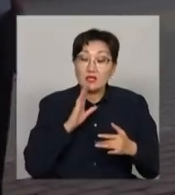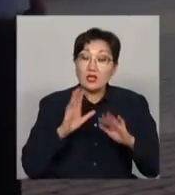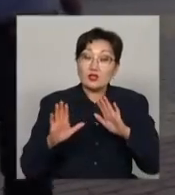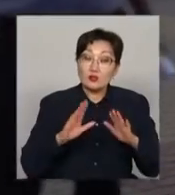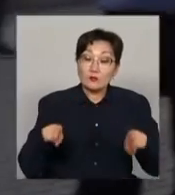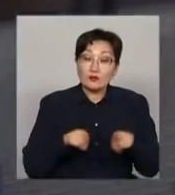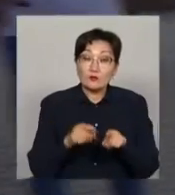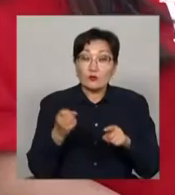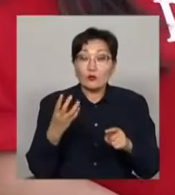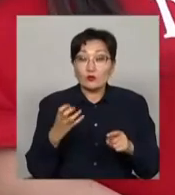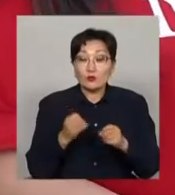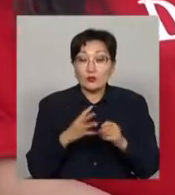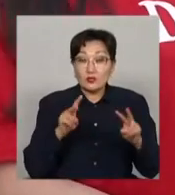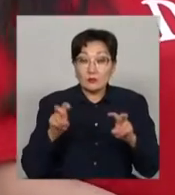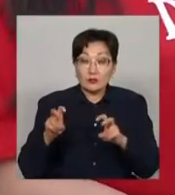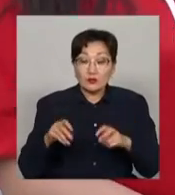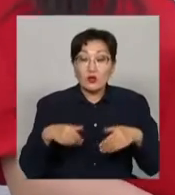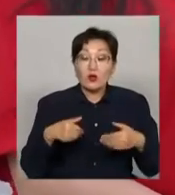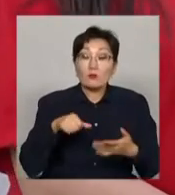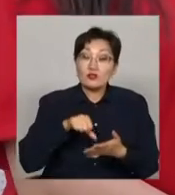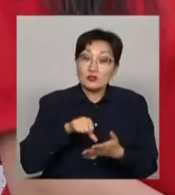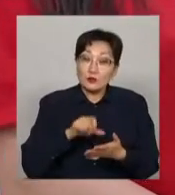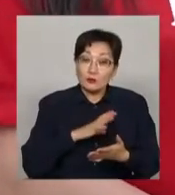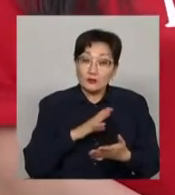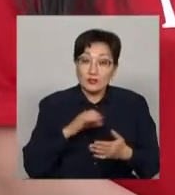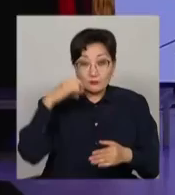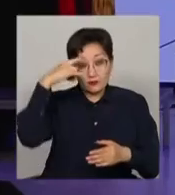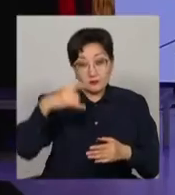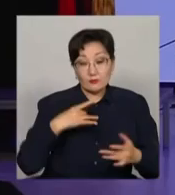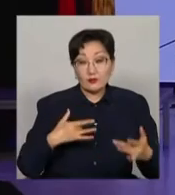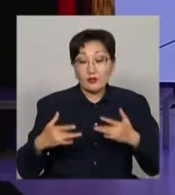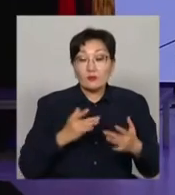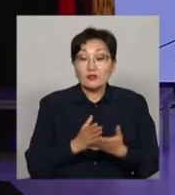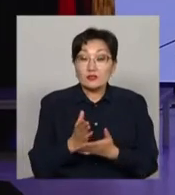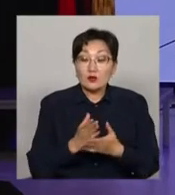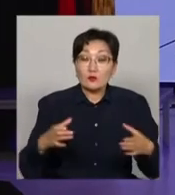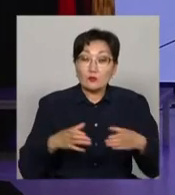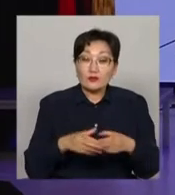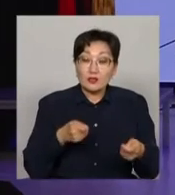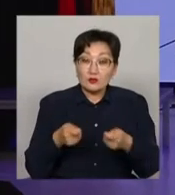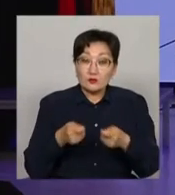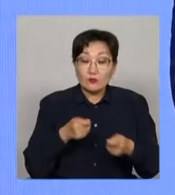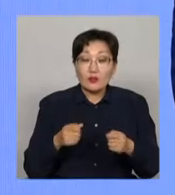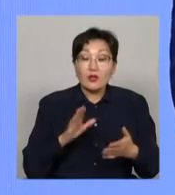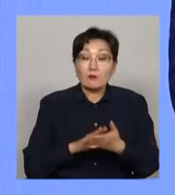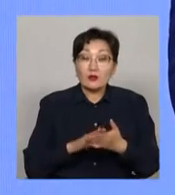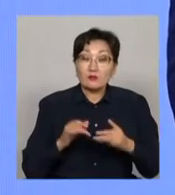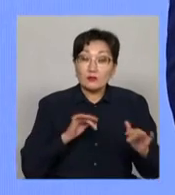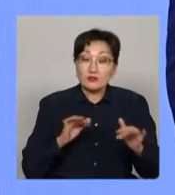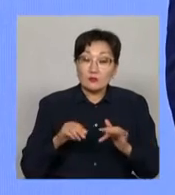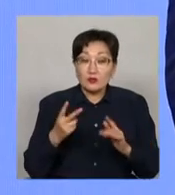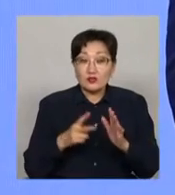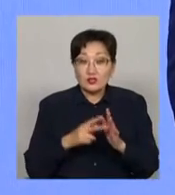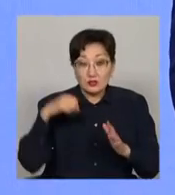сынды 14 түрлі номинация бойынша сынға түскен. Айта кетей, Қазақстан театр қайраткерлер одағы ұйымдастырған марапаттау кеші осымен 7-ші